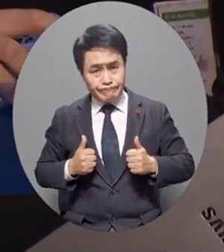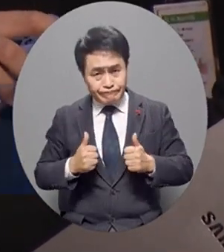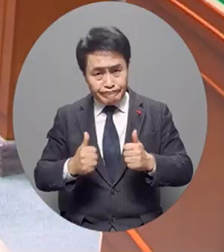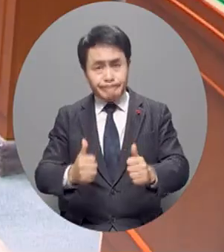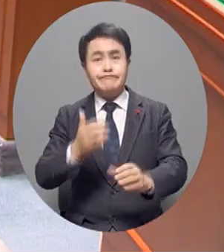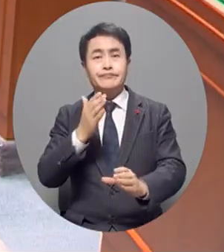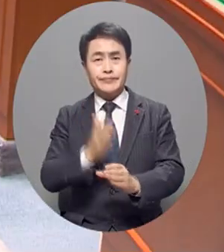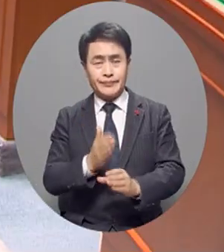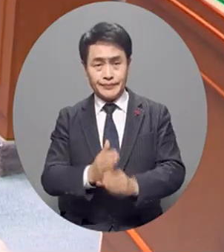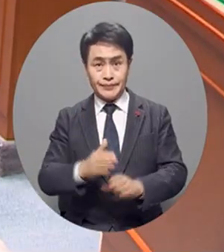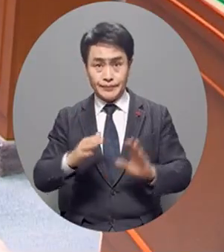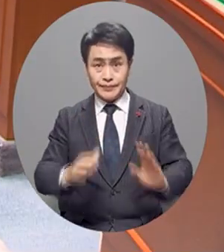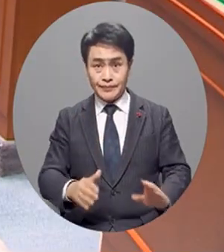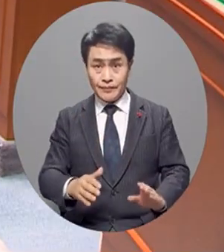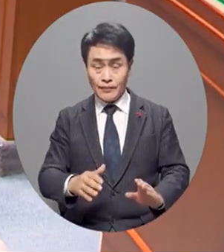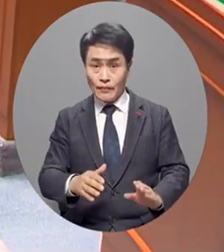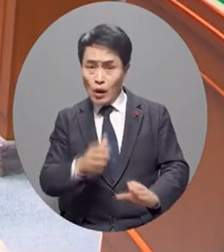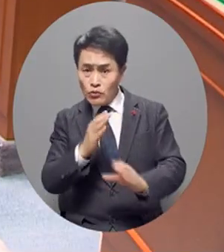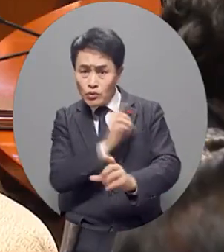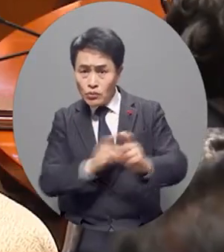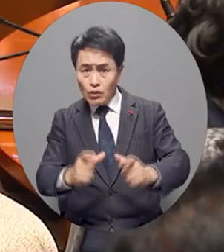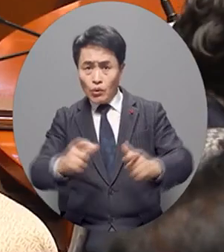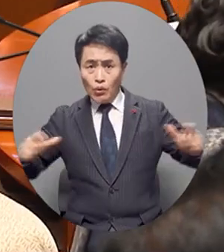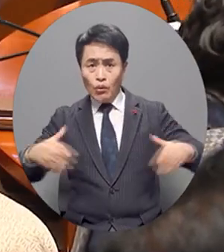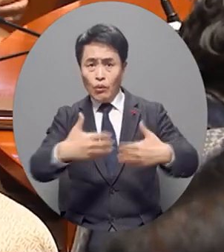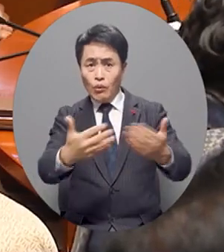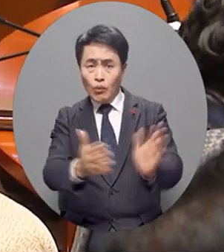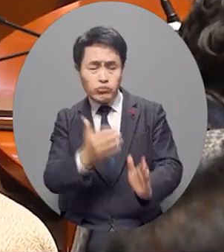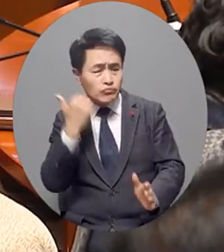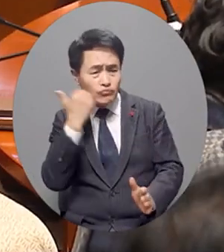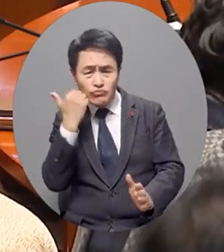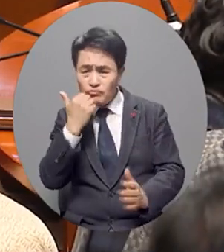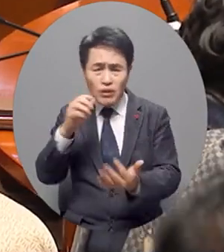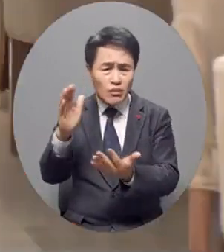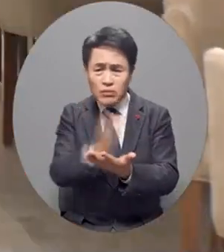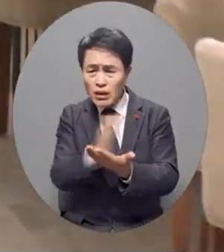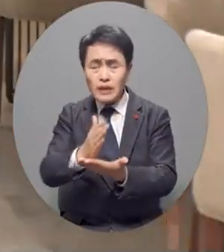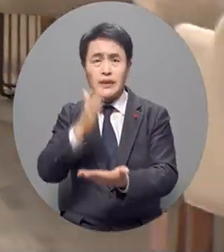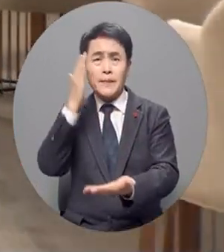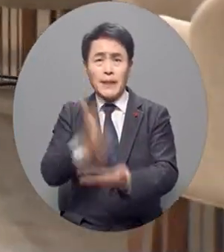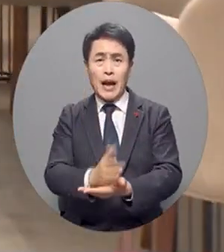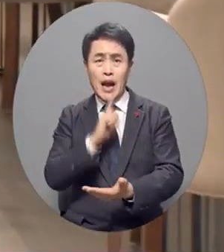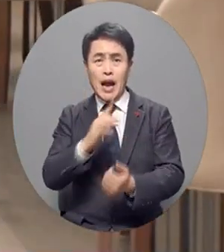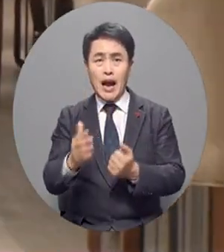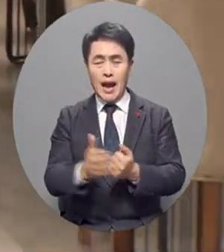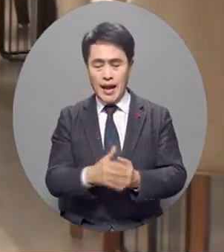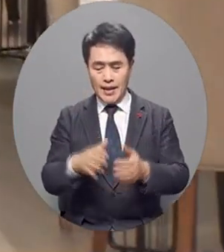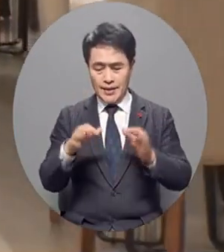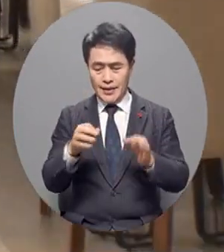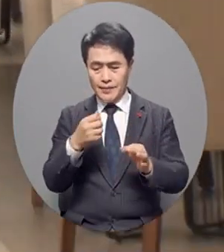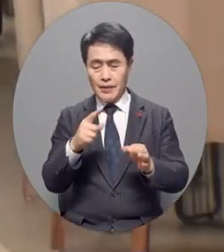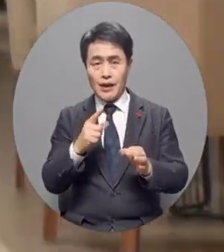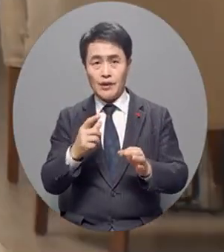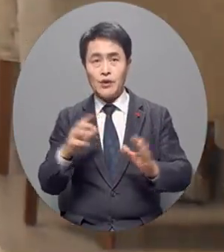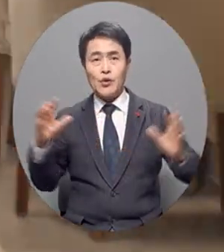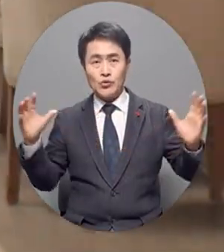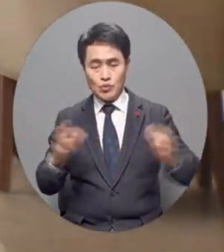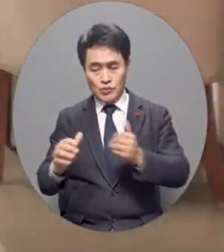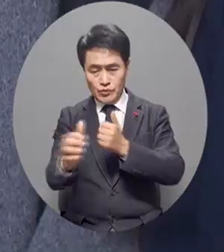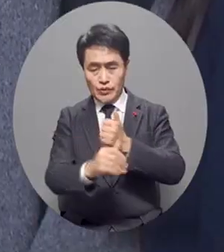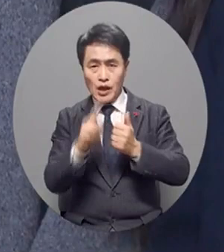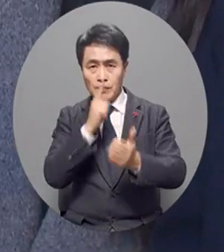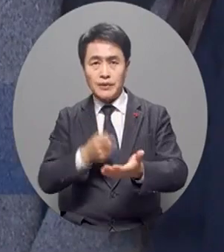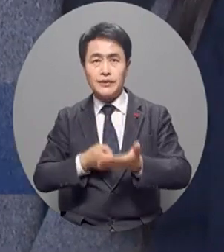계시고. 중도 확장을 위해 출신 성분을 따지지 말아야 한다는 말은 김한길 국민통합위원장 추대로